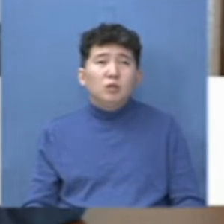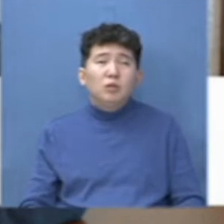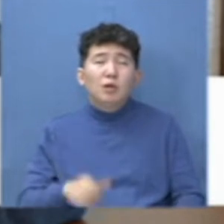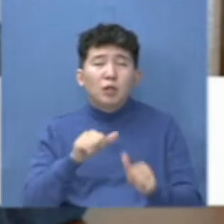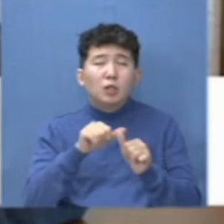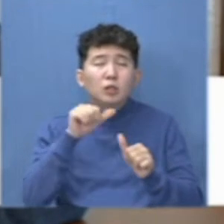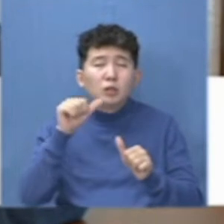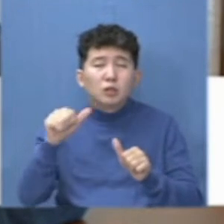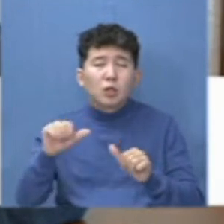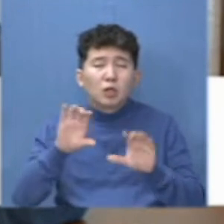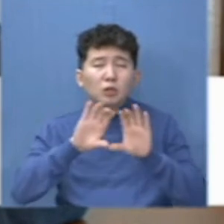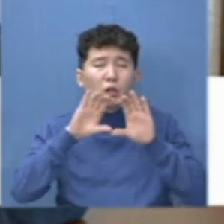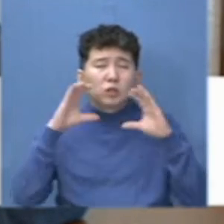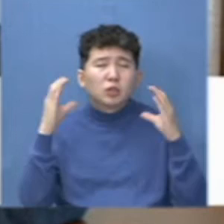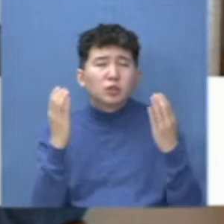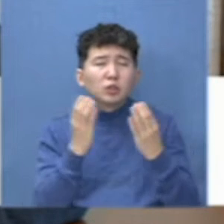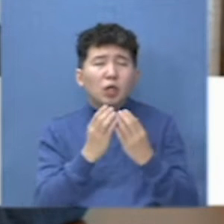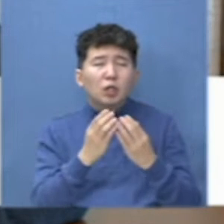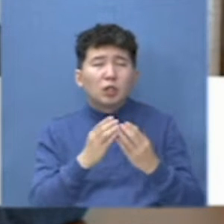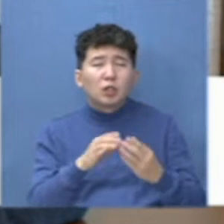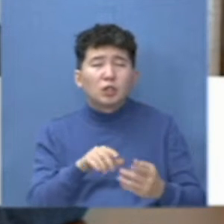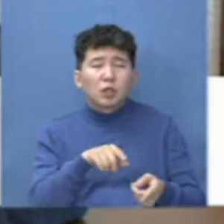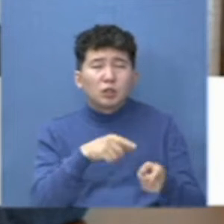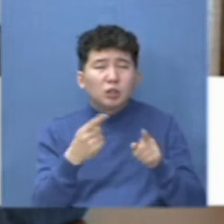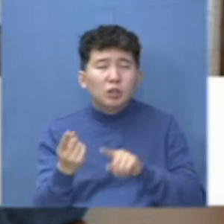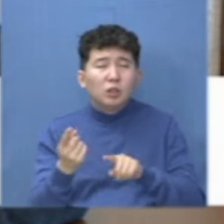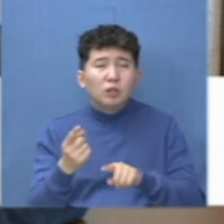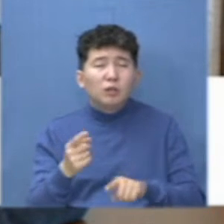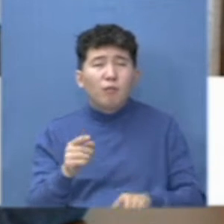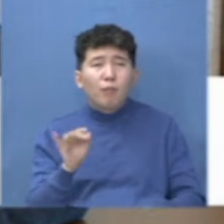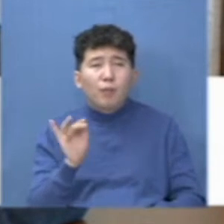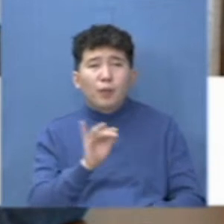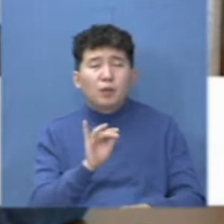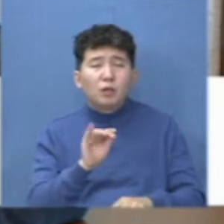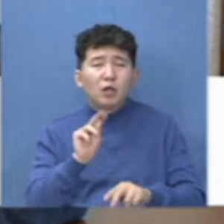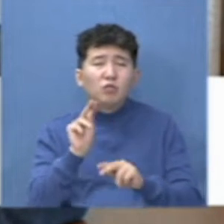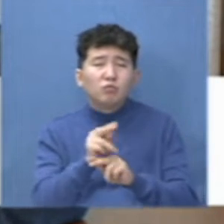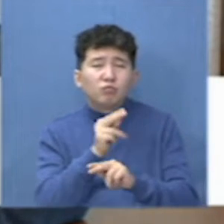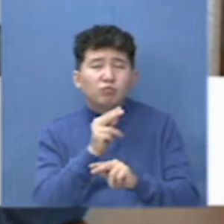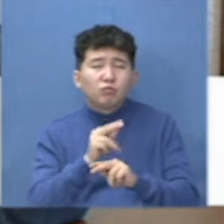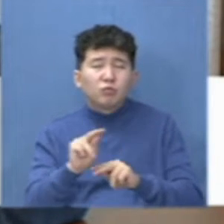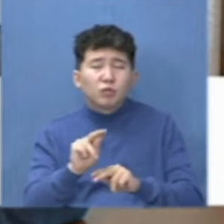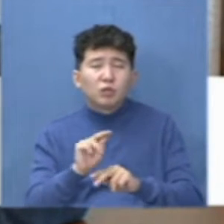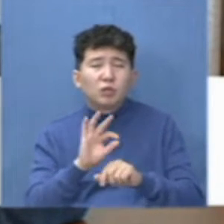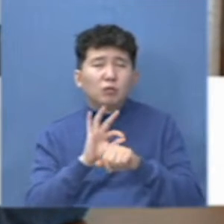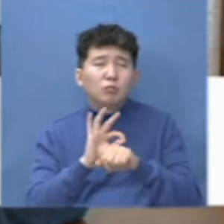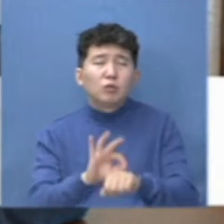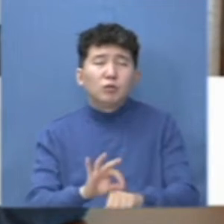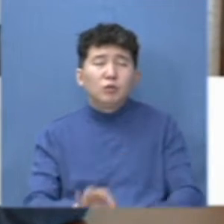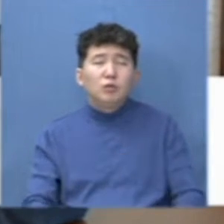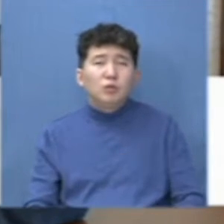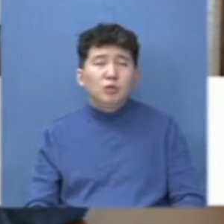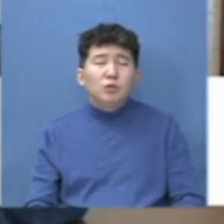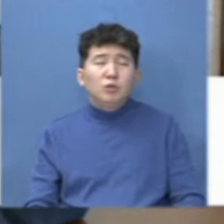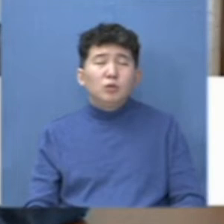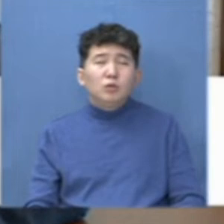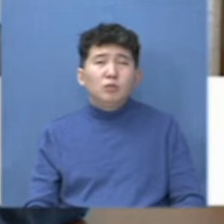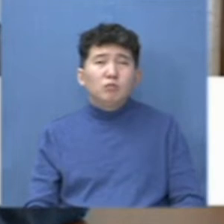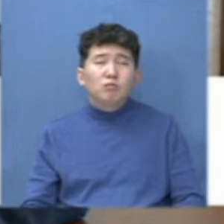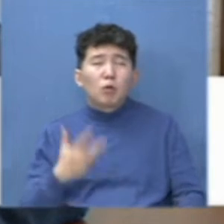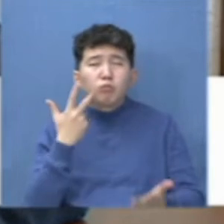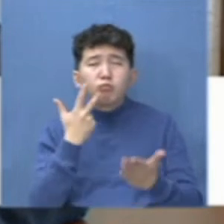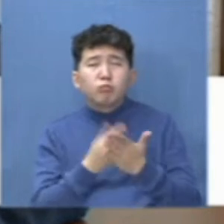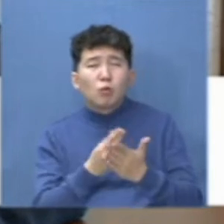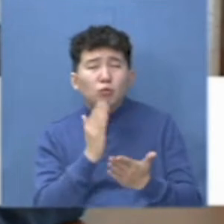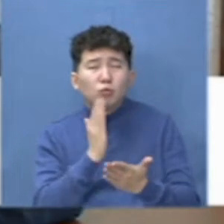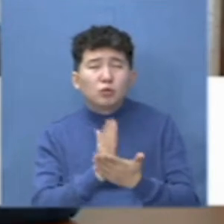бассейнға орналастырып, өзін салатын уколдары бар, беретін дәрі-дәрмегі бар, өзі